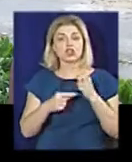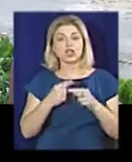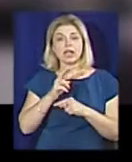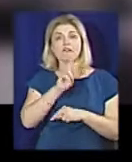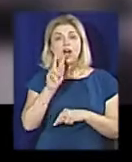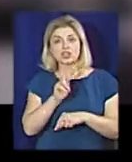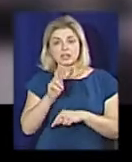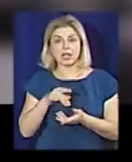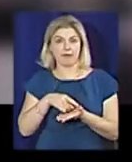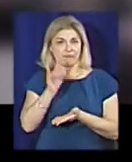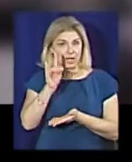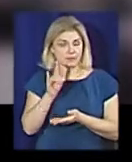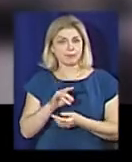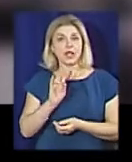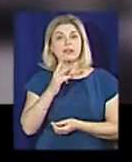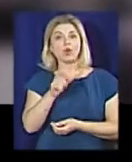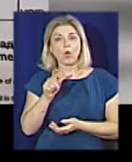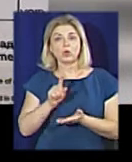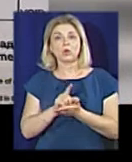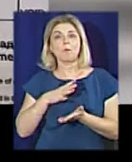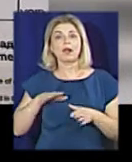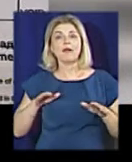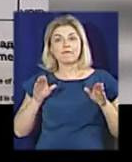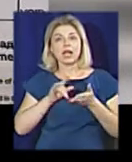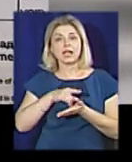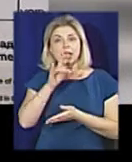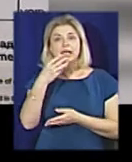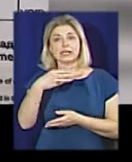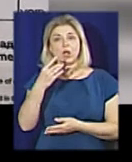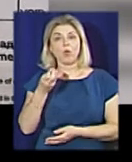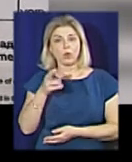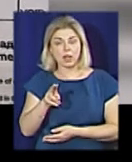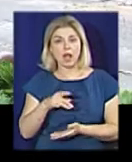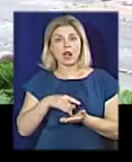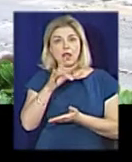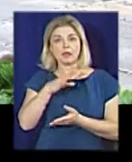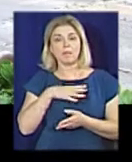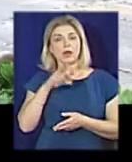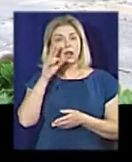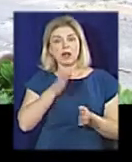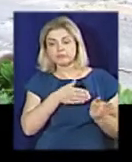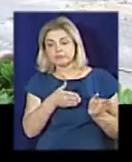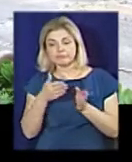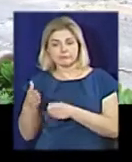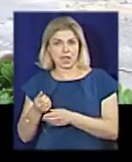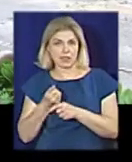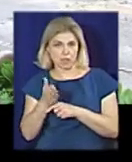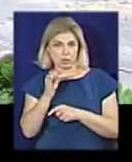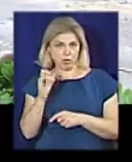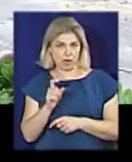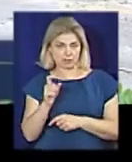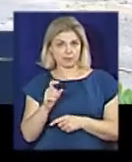2 години. Миколаївці мали вилетіти 30 червня. Літак декілька разів переносили. Це компанія «Браво